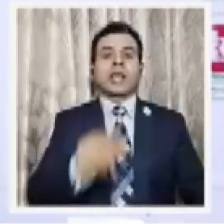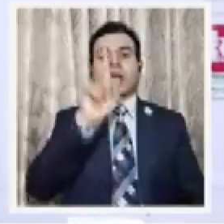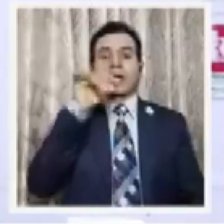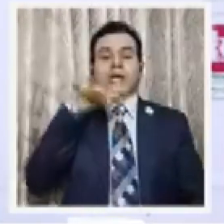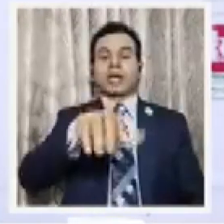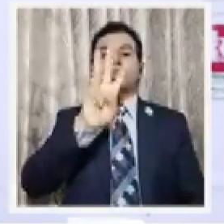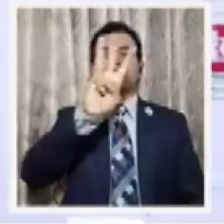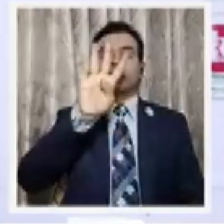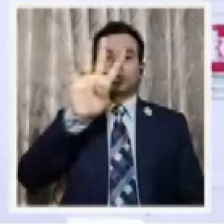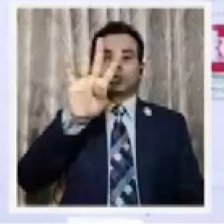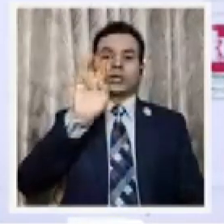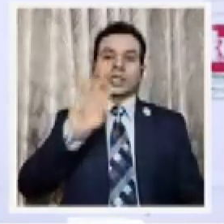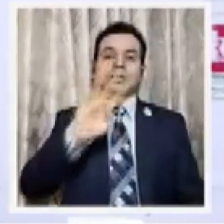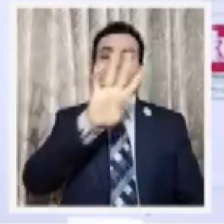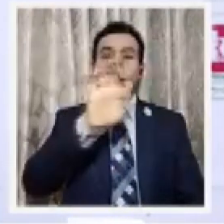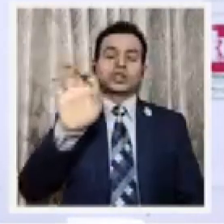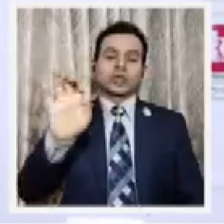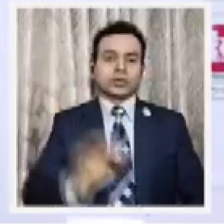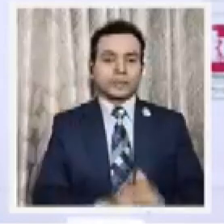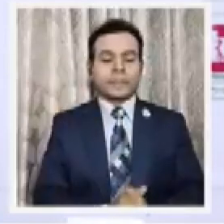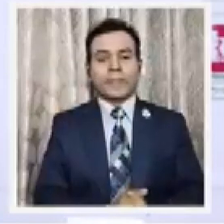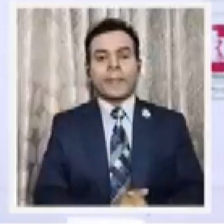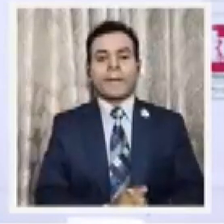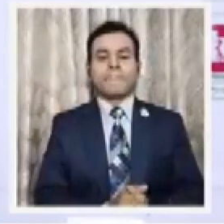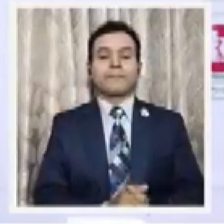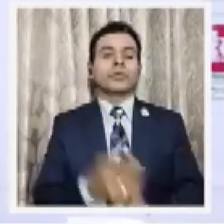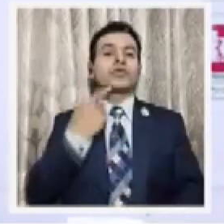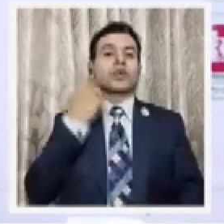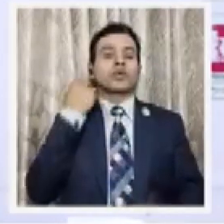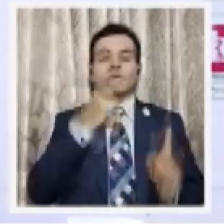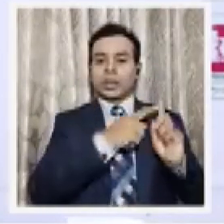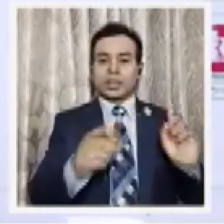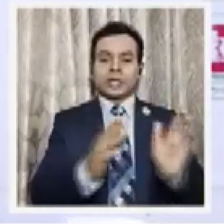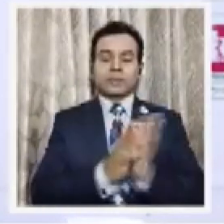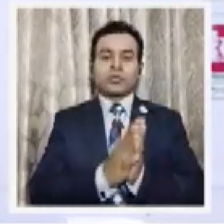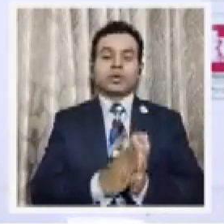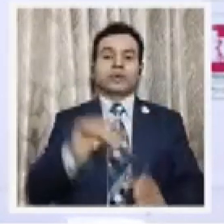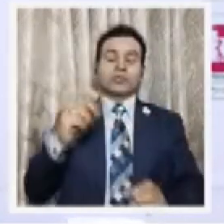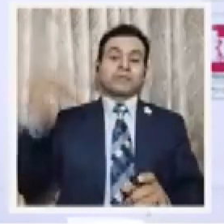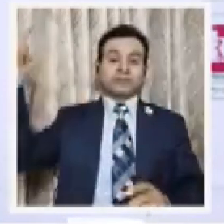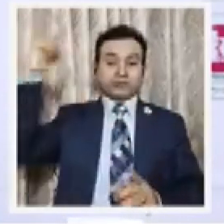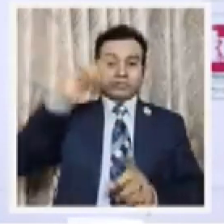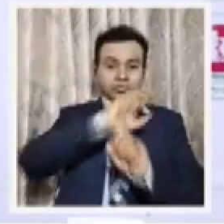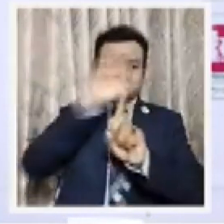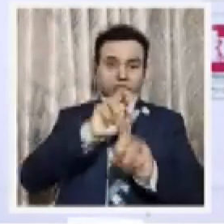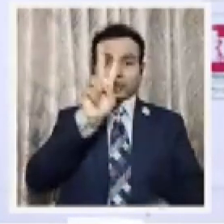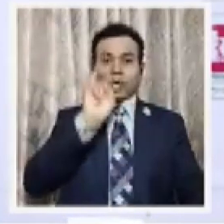4,629 জন এবং এ পর্যন্ত কোভিড-19 স্বাস্থ্যসেবা টেলিমেডিসিনের মাধ্যমে গ্রহণ করেছেন 1,34,400 জন।